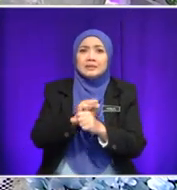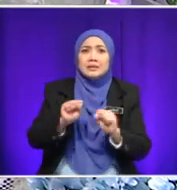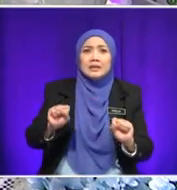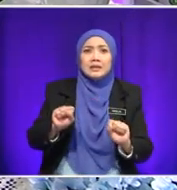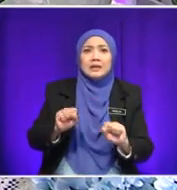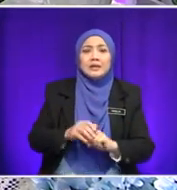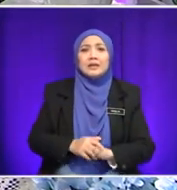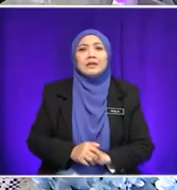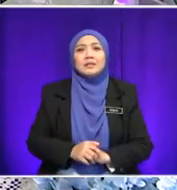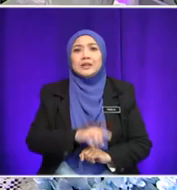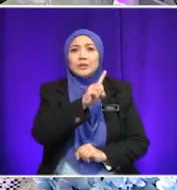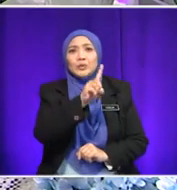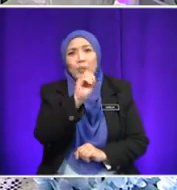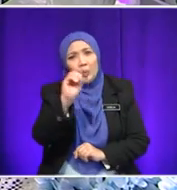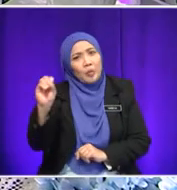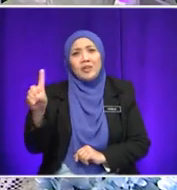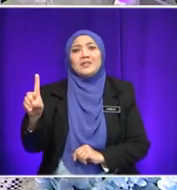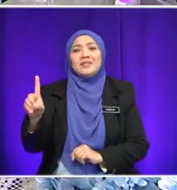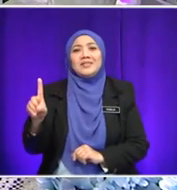1001 Alasan